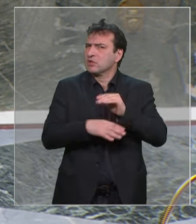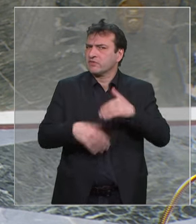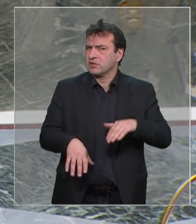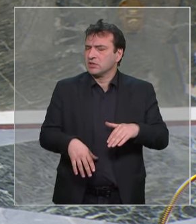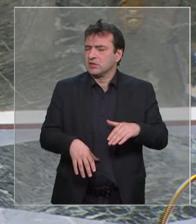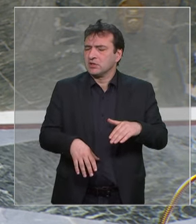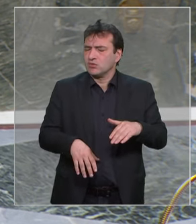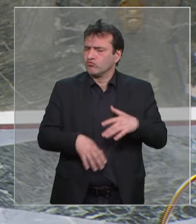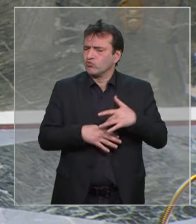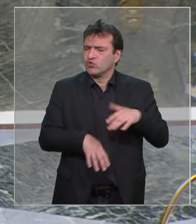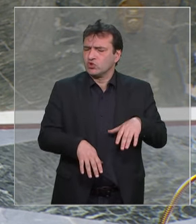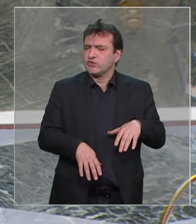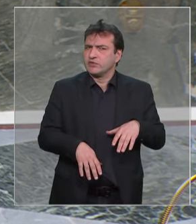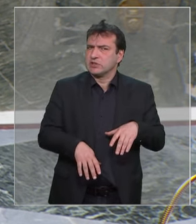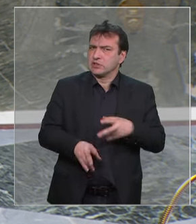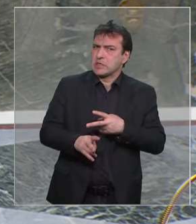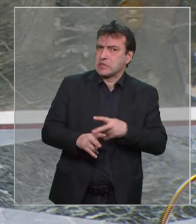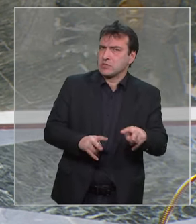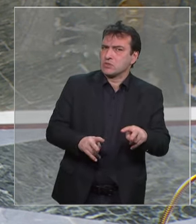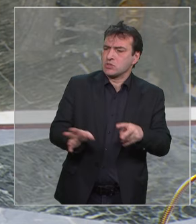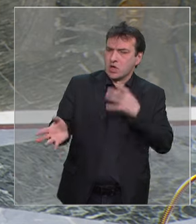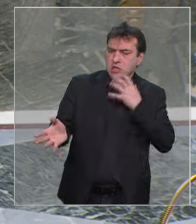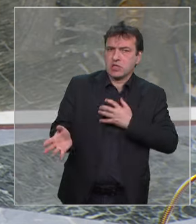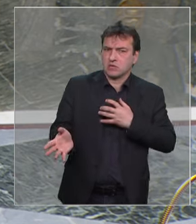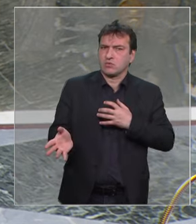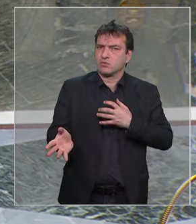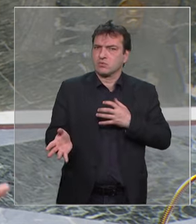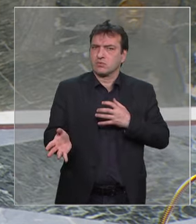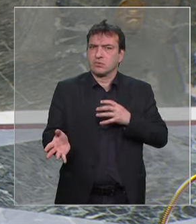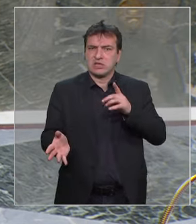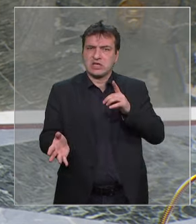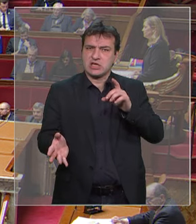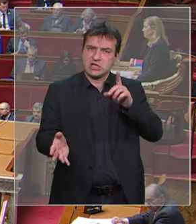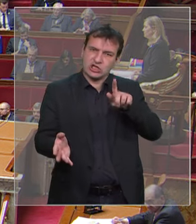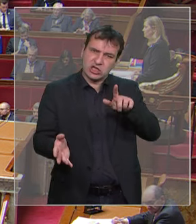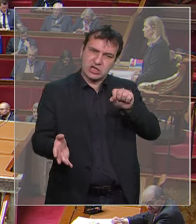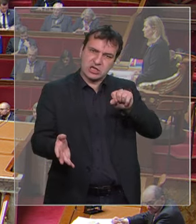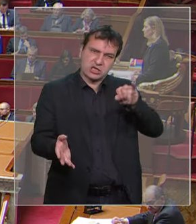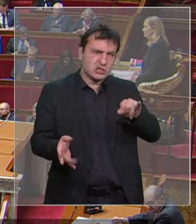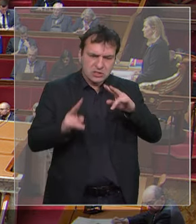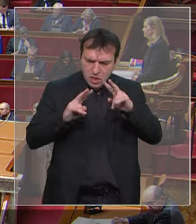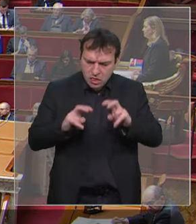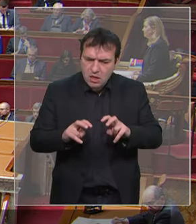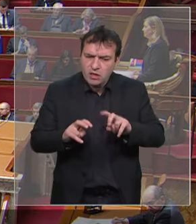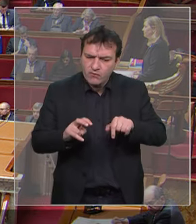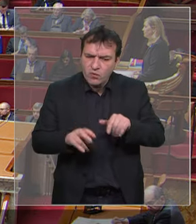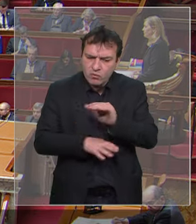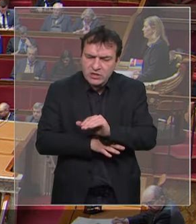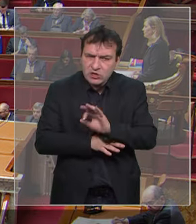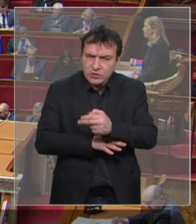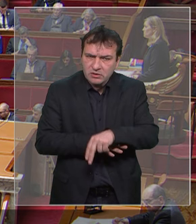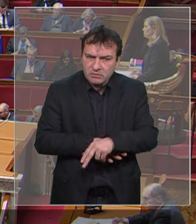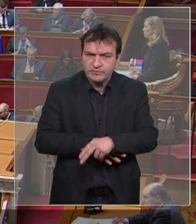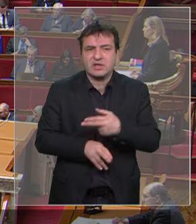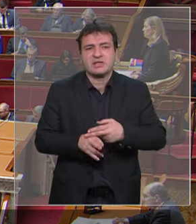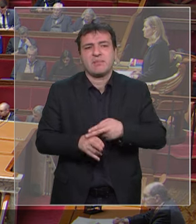sérieuses analysée par la DGSI, par le service particulier qui regarde les menaces pour déclencher les protections qui s'appellent l'UCLAT. Elle a eu de très